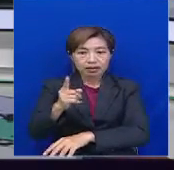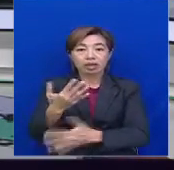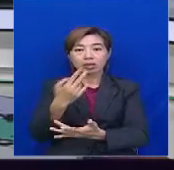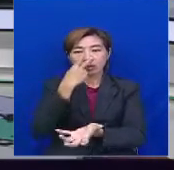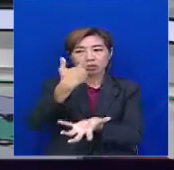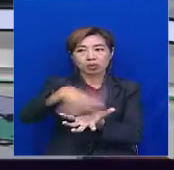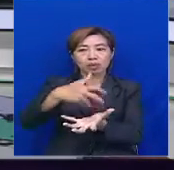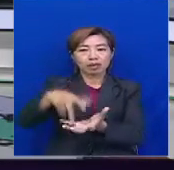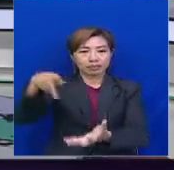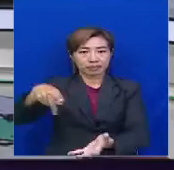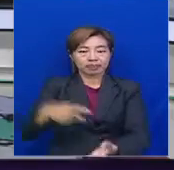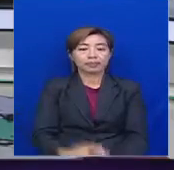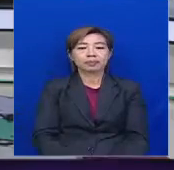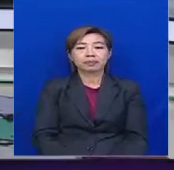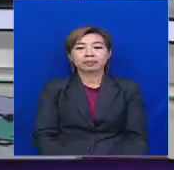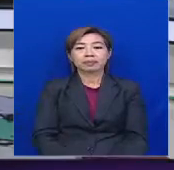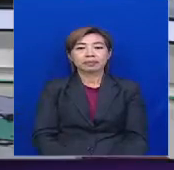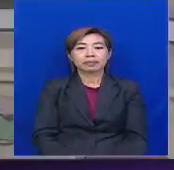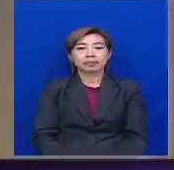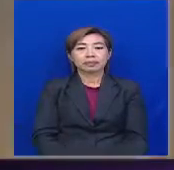เรื่องนี้จากรายงานกัน